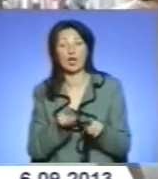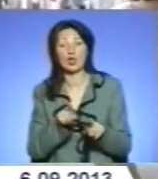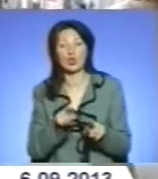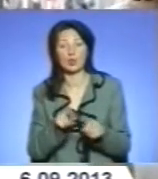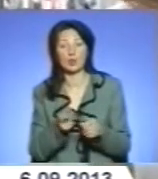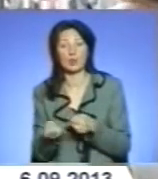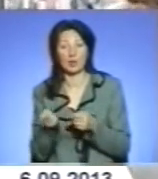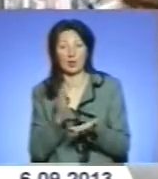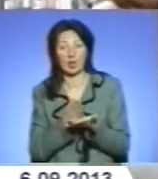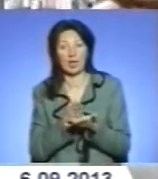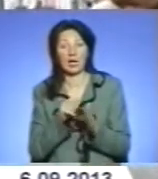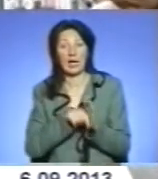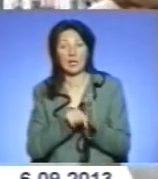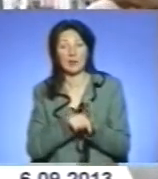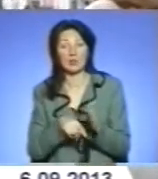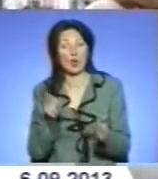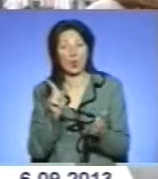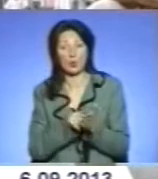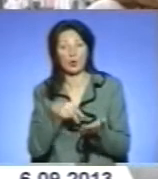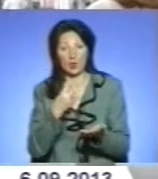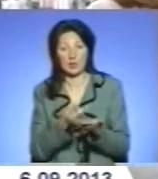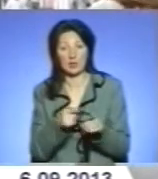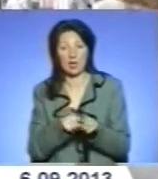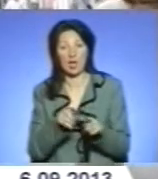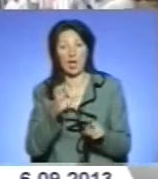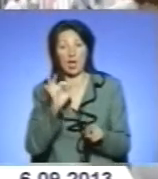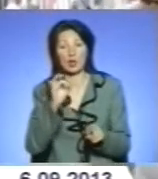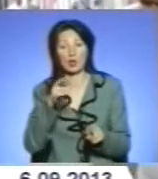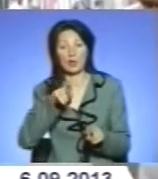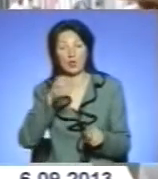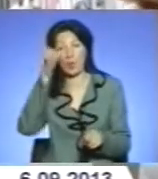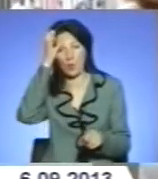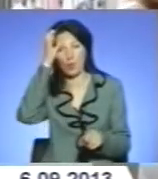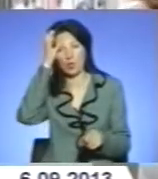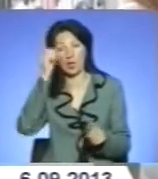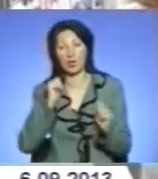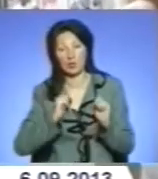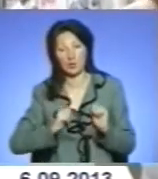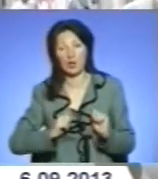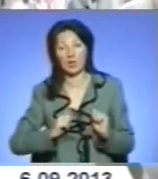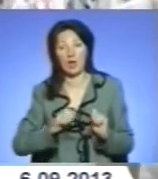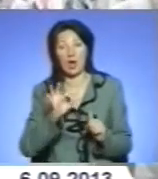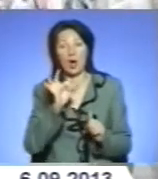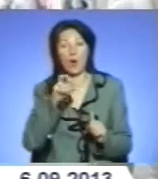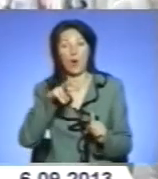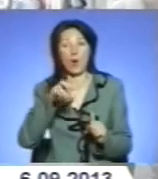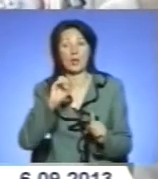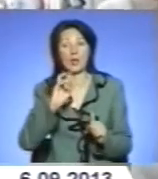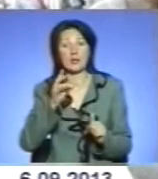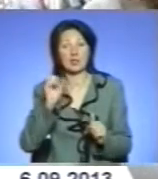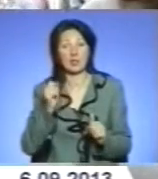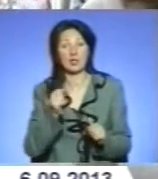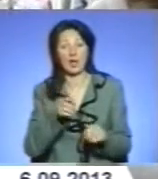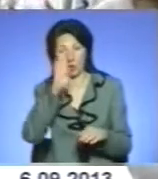несе? Обов'язково дивилася, так. Софія мудра. Мудра, так, да, розважлива. Олександра, ну, якщо про чоловіка, то це